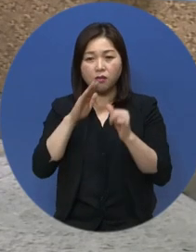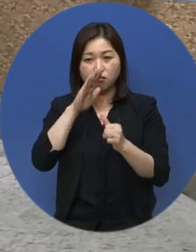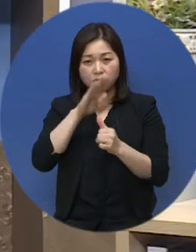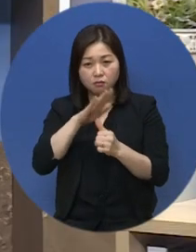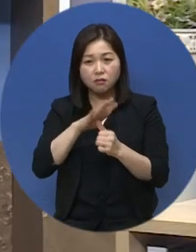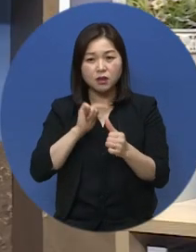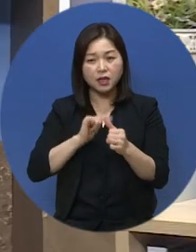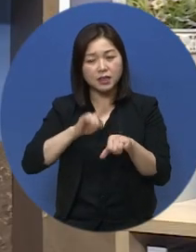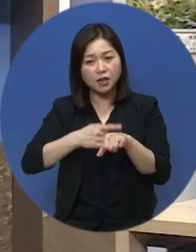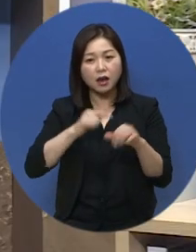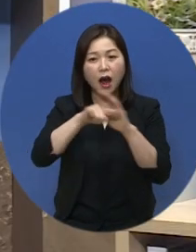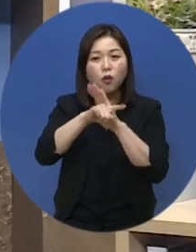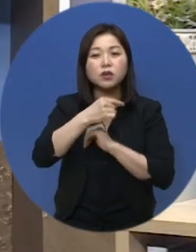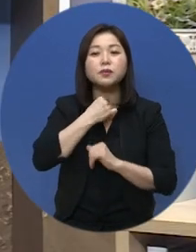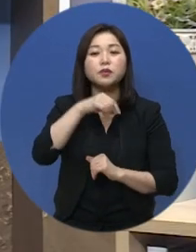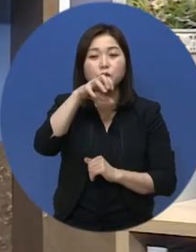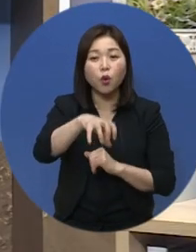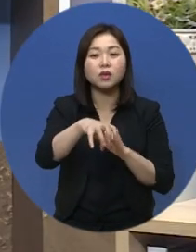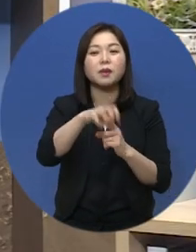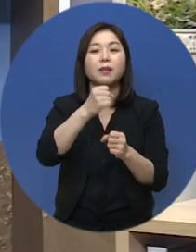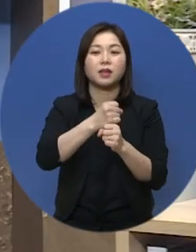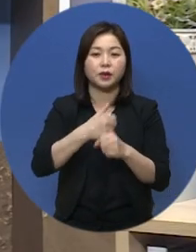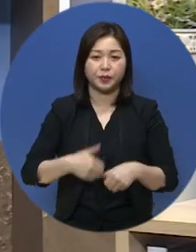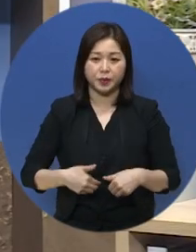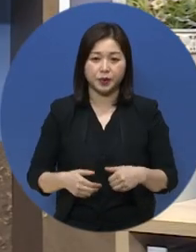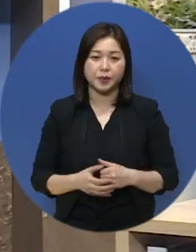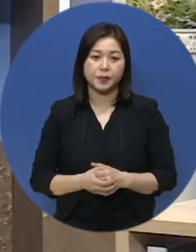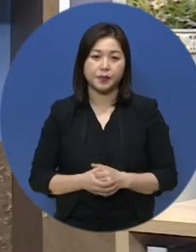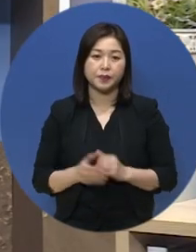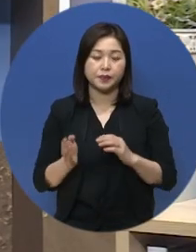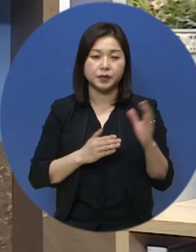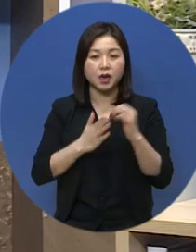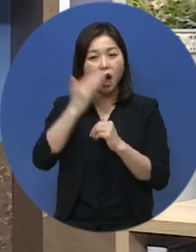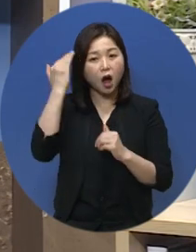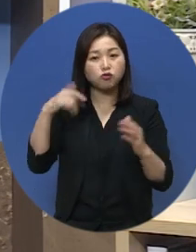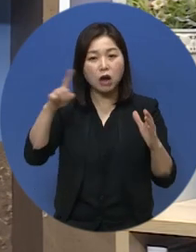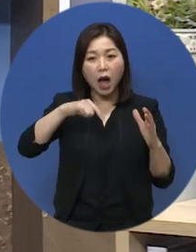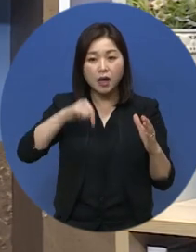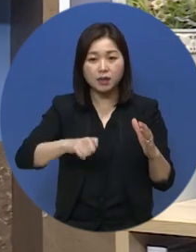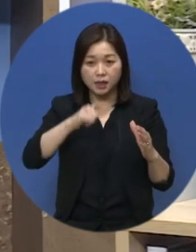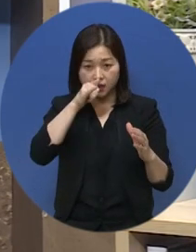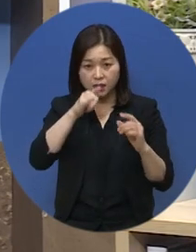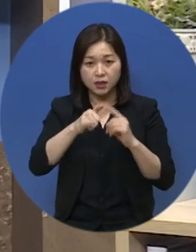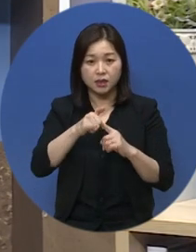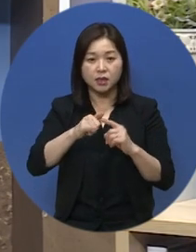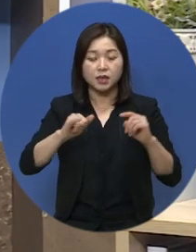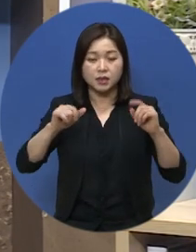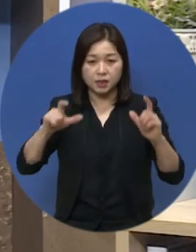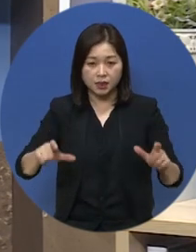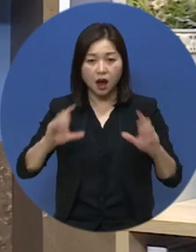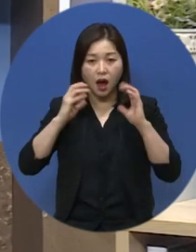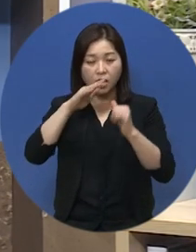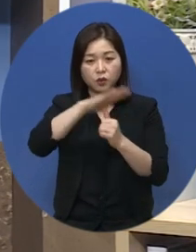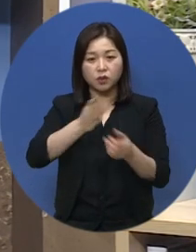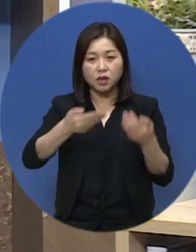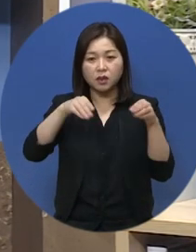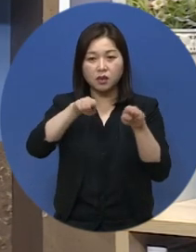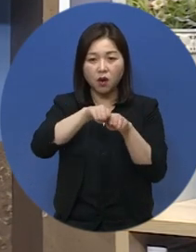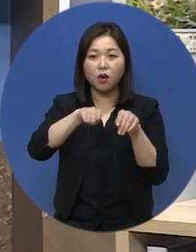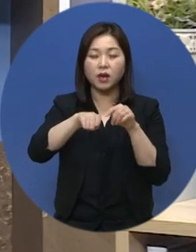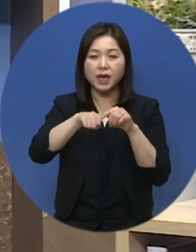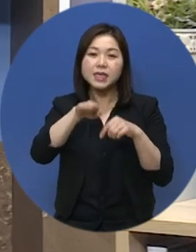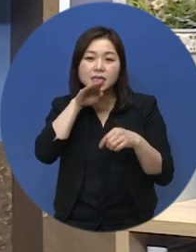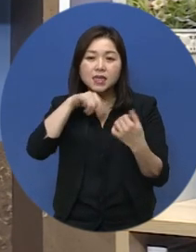네. 그럼 지금 이제 국내에 설치되어 있는 네. 이 지역 아동센터의 현황은 네네. 어느